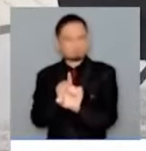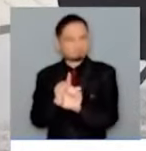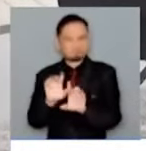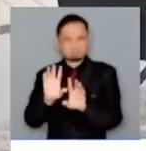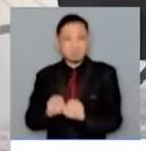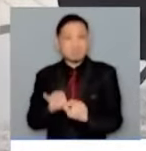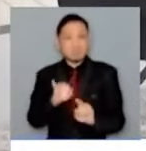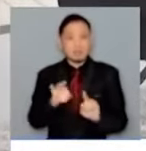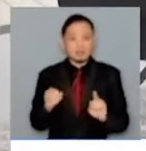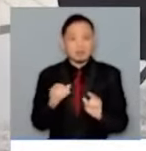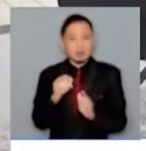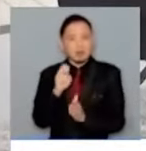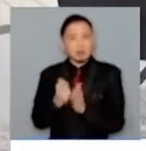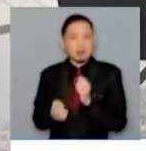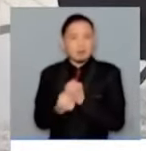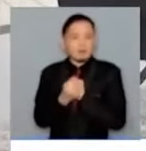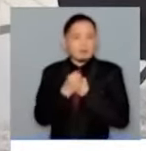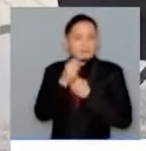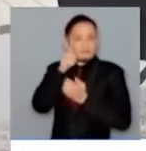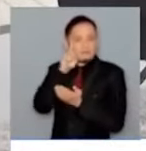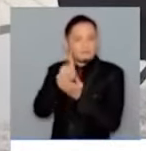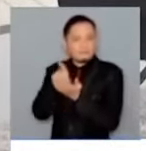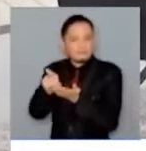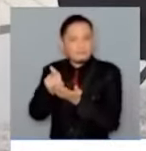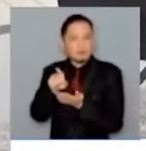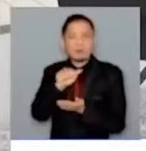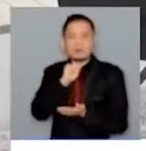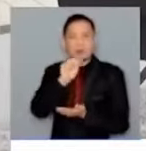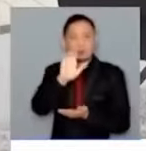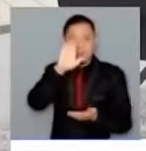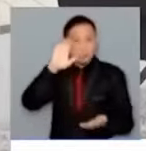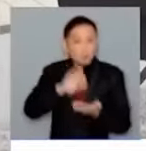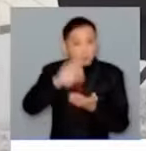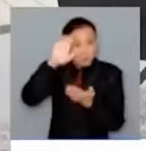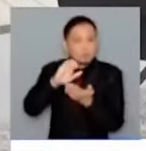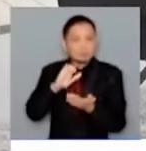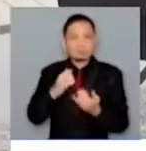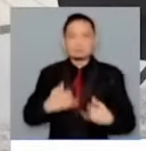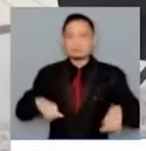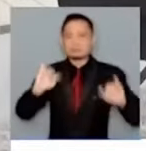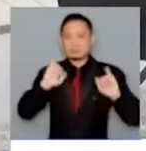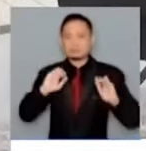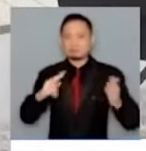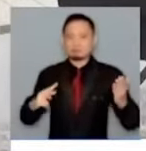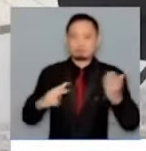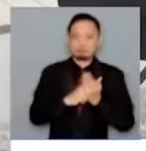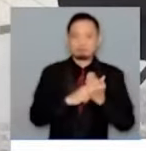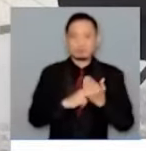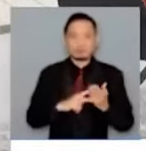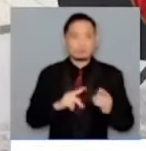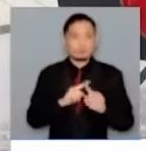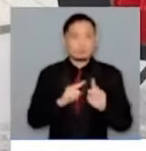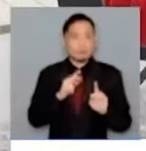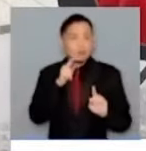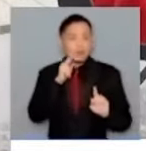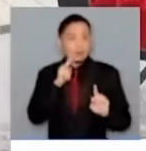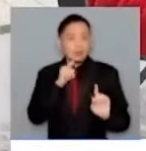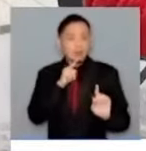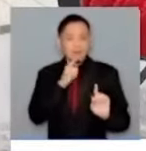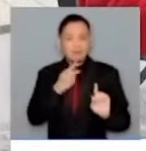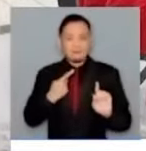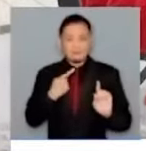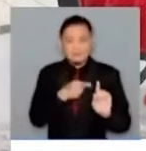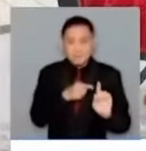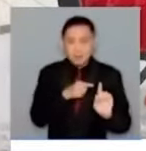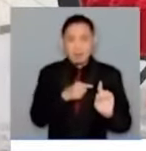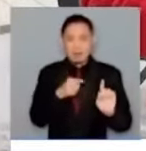sa taong hindi mo asawa, ay patagtataksil na. Pero wala akong alam na batas na pinarurusan ang falling in